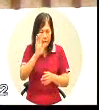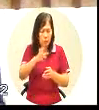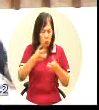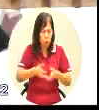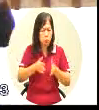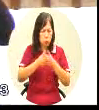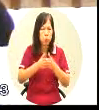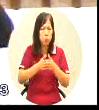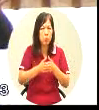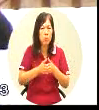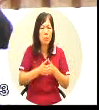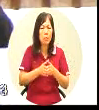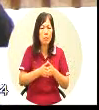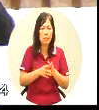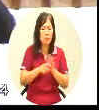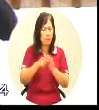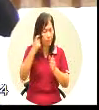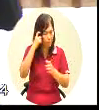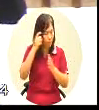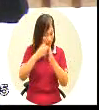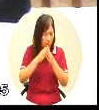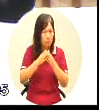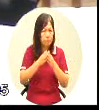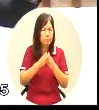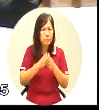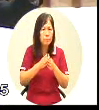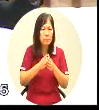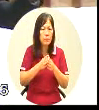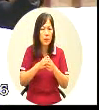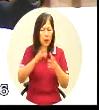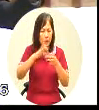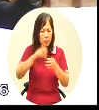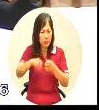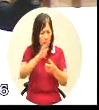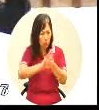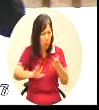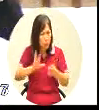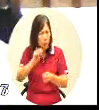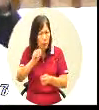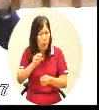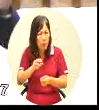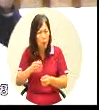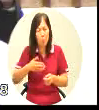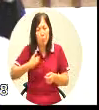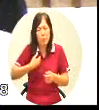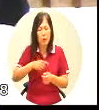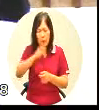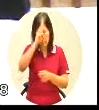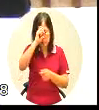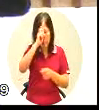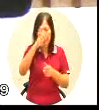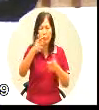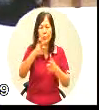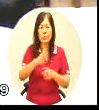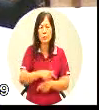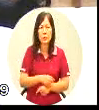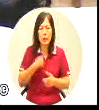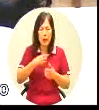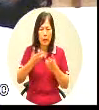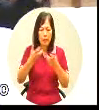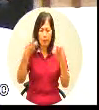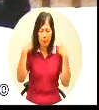重要，应该要来思考那会不会是因为这样造成的，当然希望不是。那责任厘